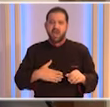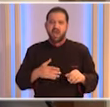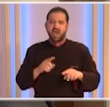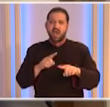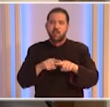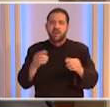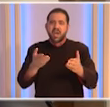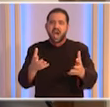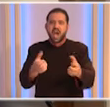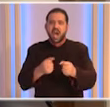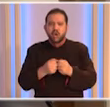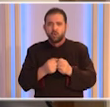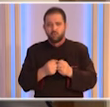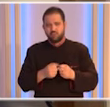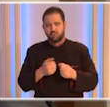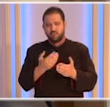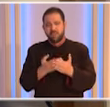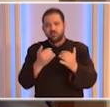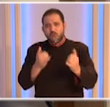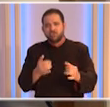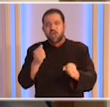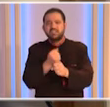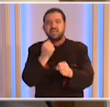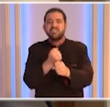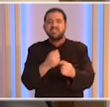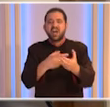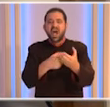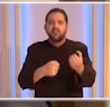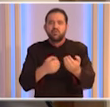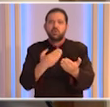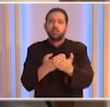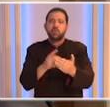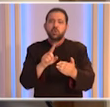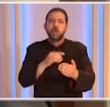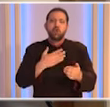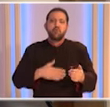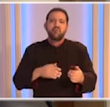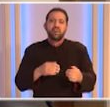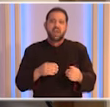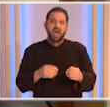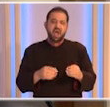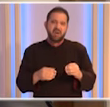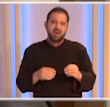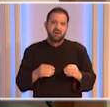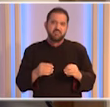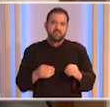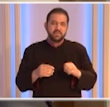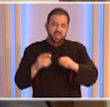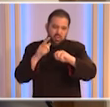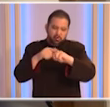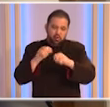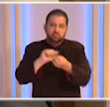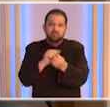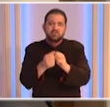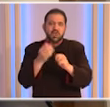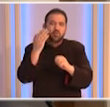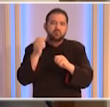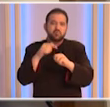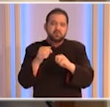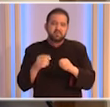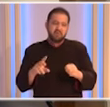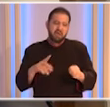Pentru asta să fac avorturi, că nu vrea soțul și soția ca să-și îngreuneze viața, să fie legați de casă, să fie